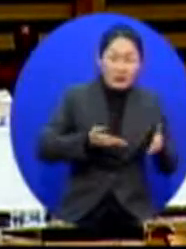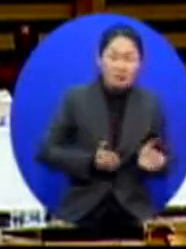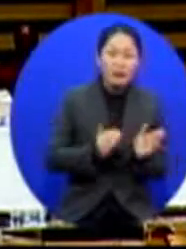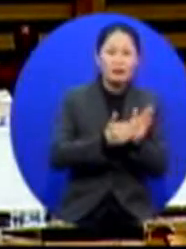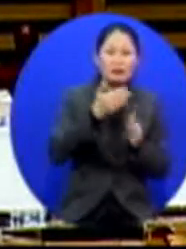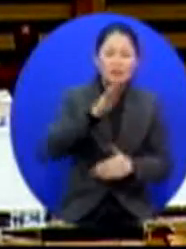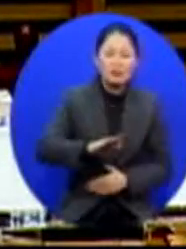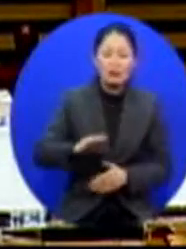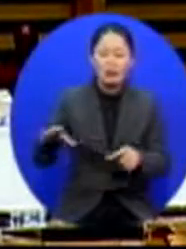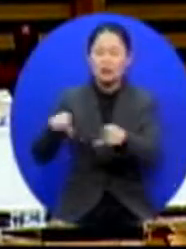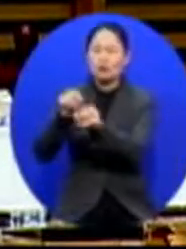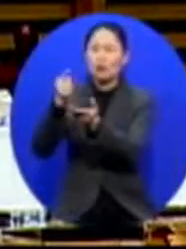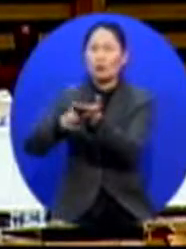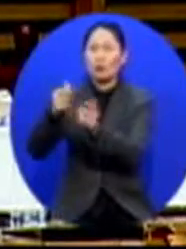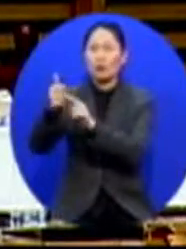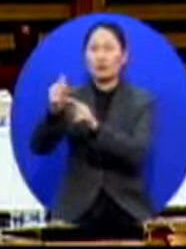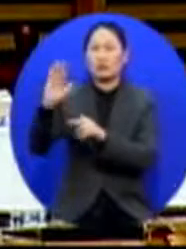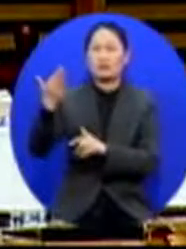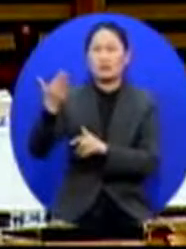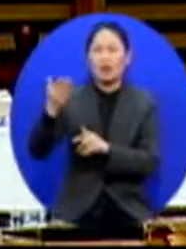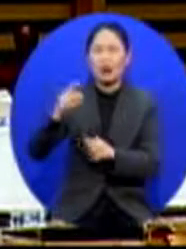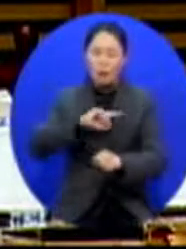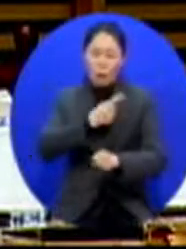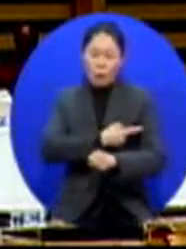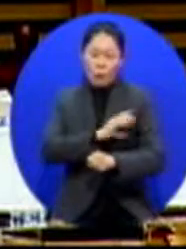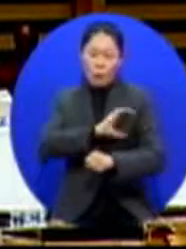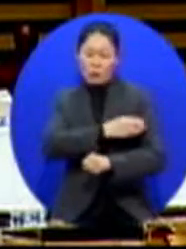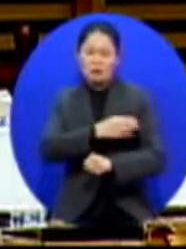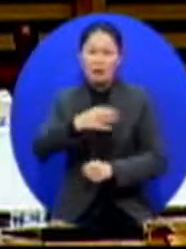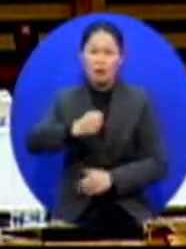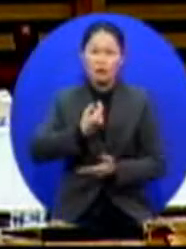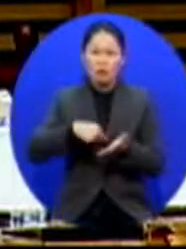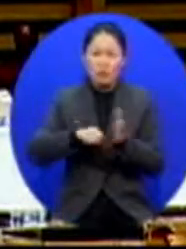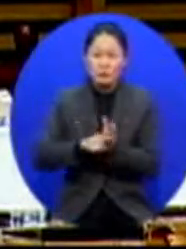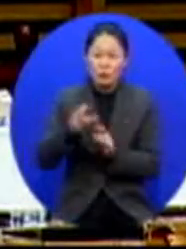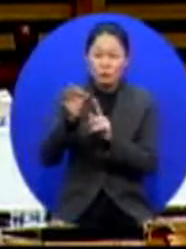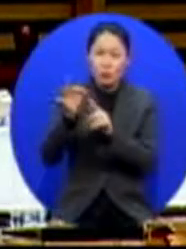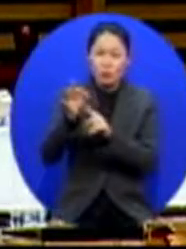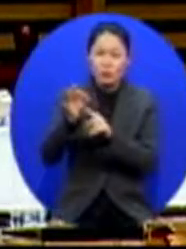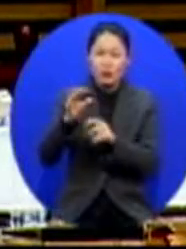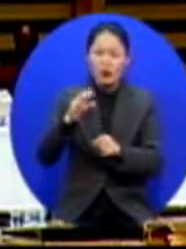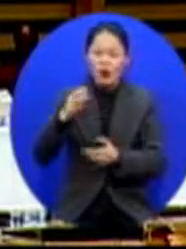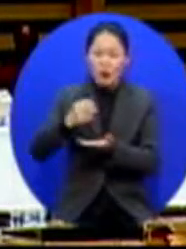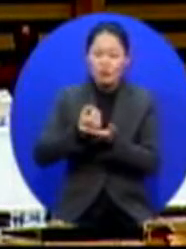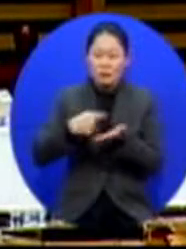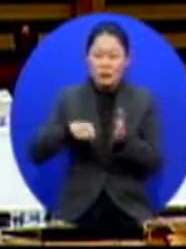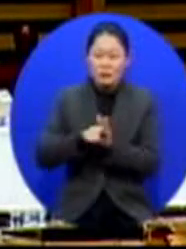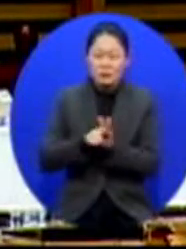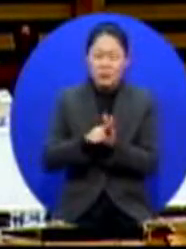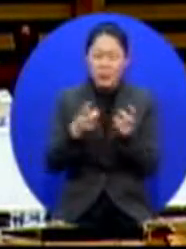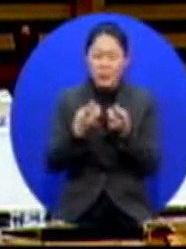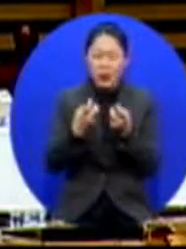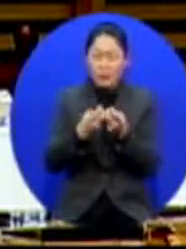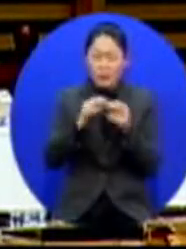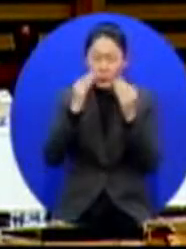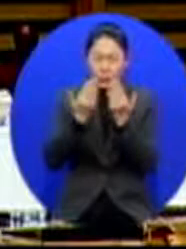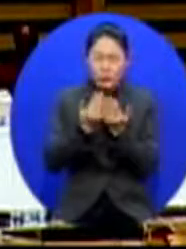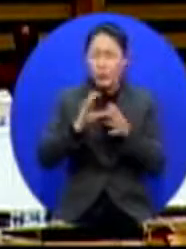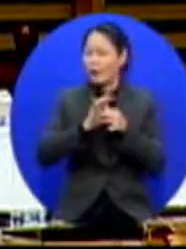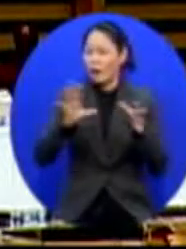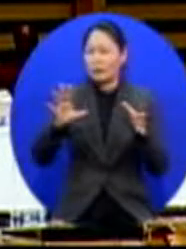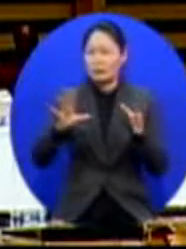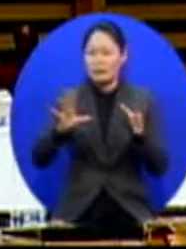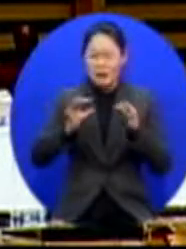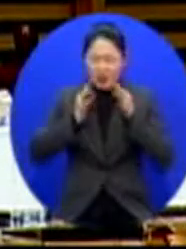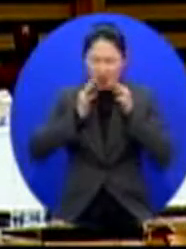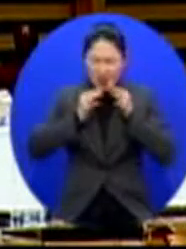그는 건 3 를 얻기 위해서 돈을 얻기 위해서 수단 방법을 안 가리고 살았던 사람입니다 유래 정 독이